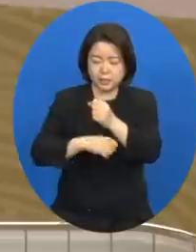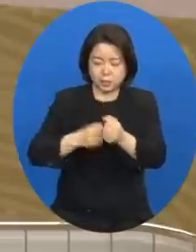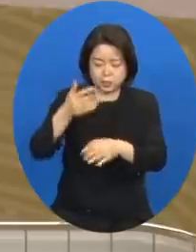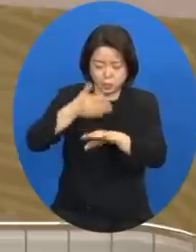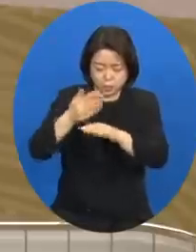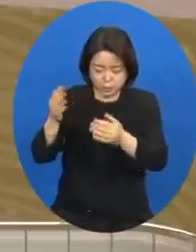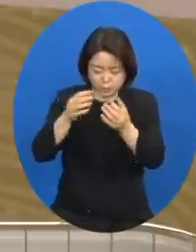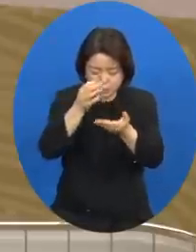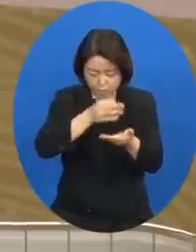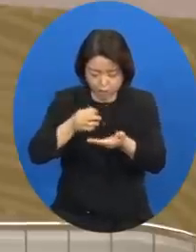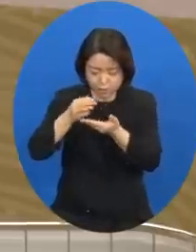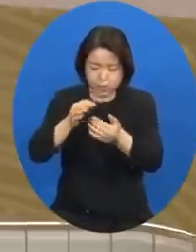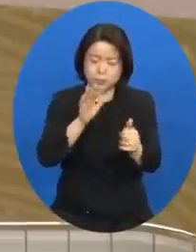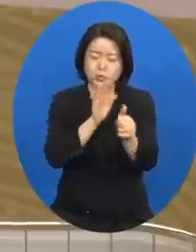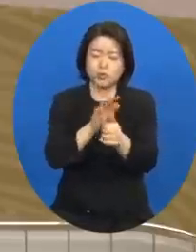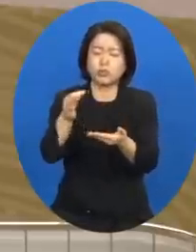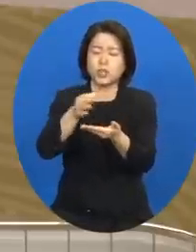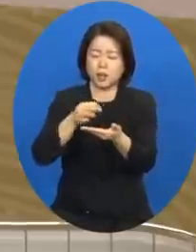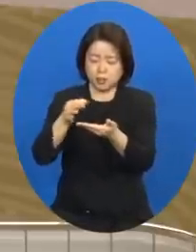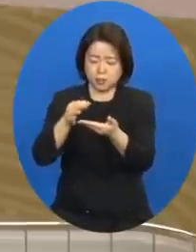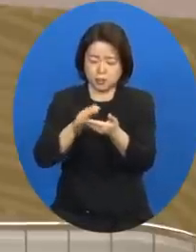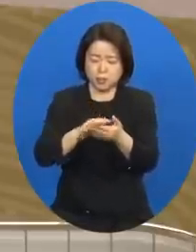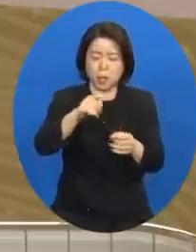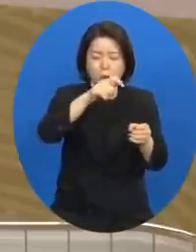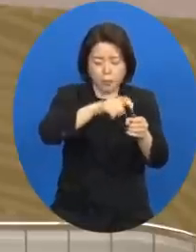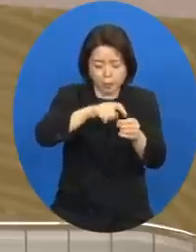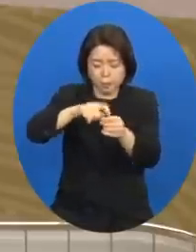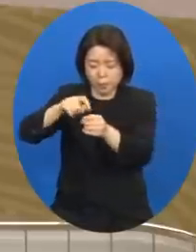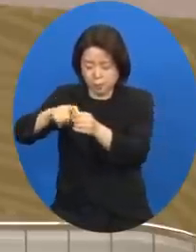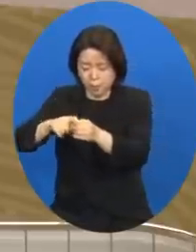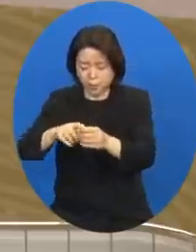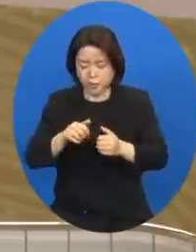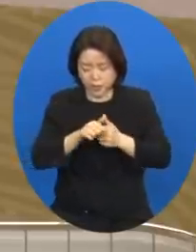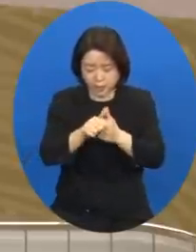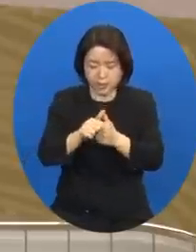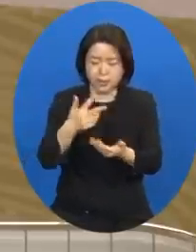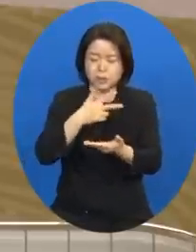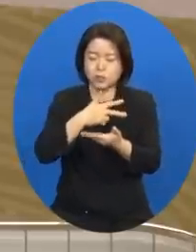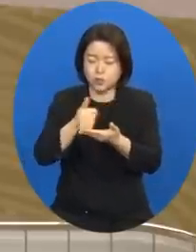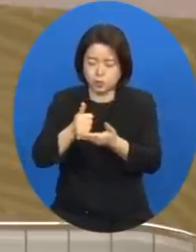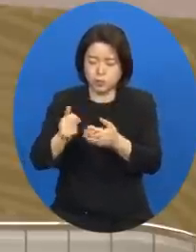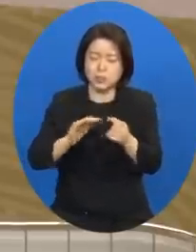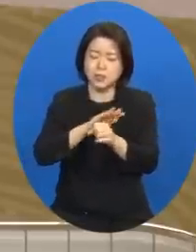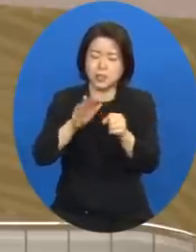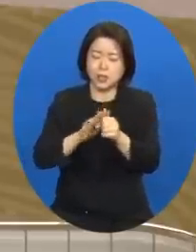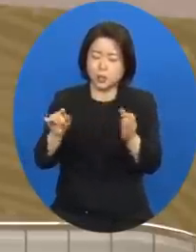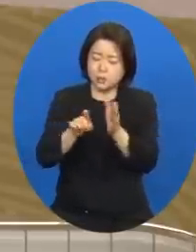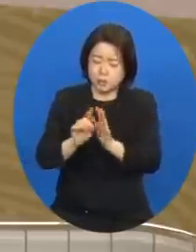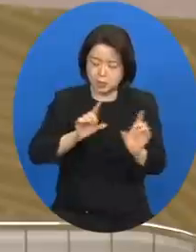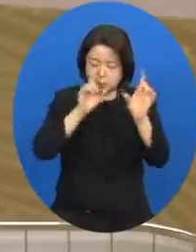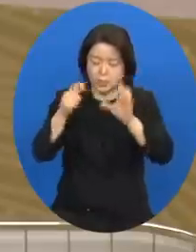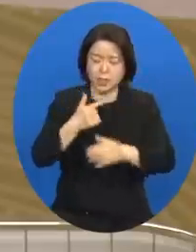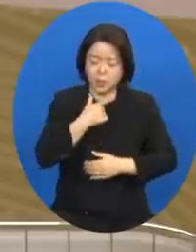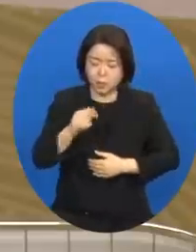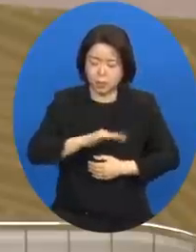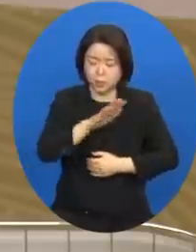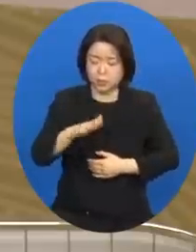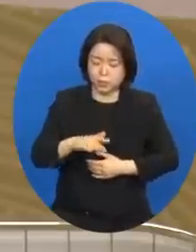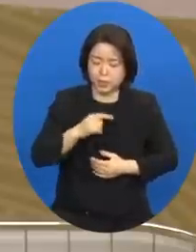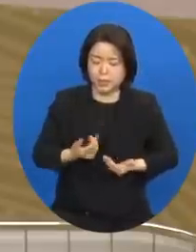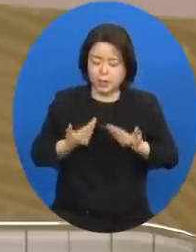추수감사헌금과 구제헌금 제목제목 주님을 사랑하고 믿음으로 살고자 하는 우리의 헌신과